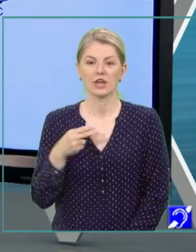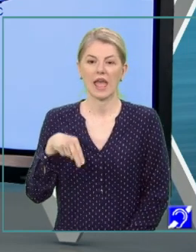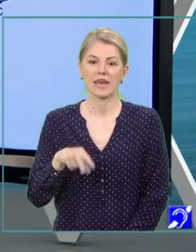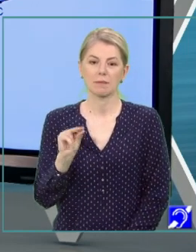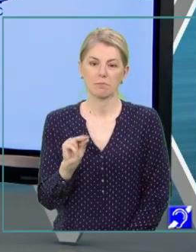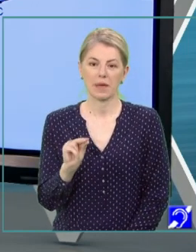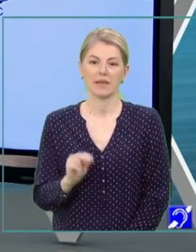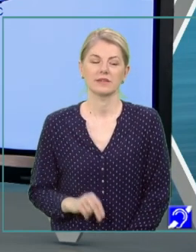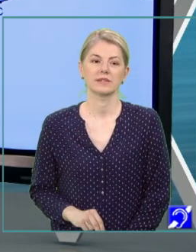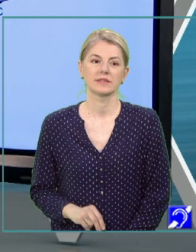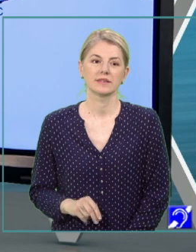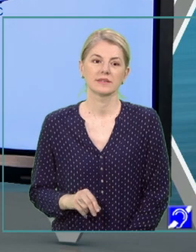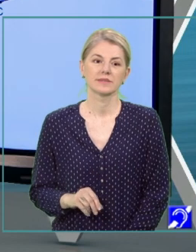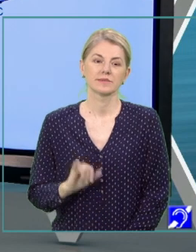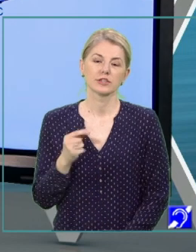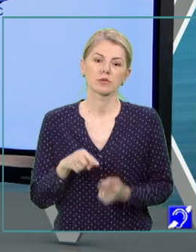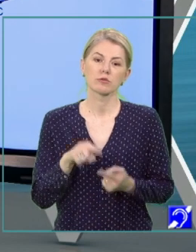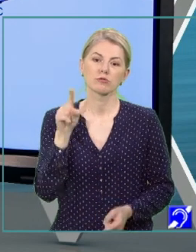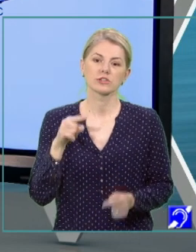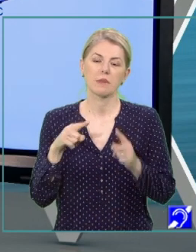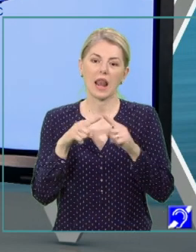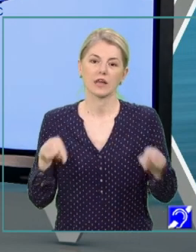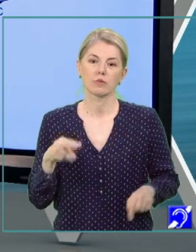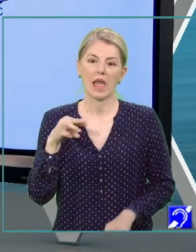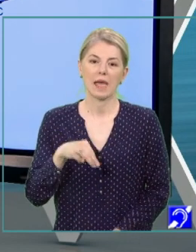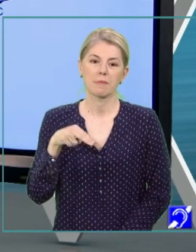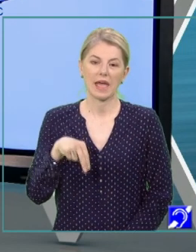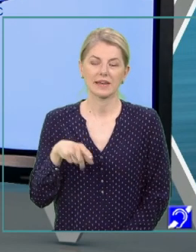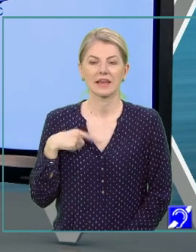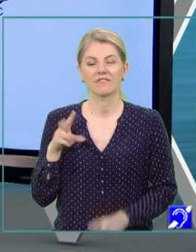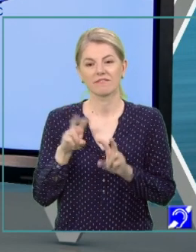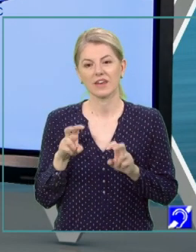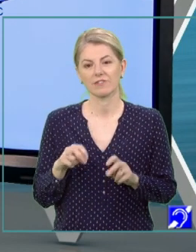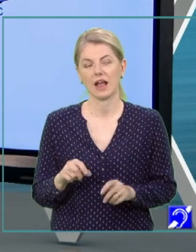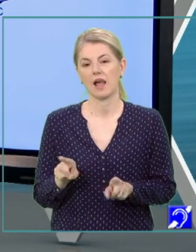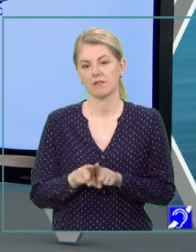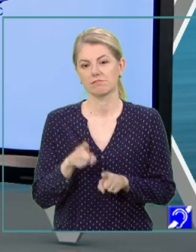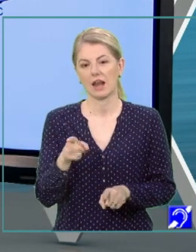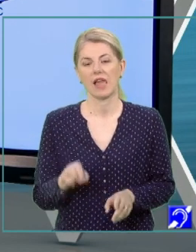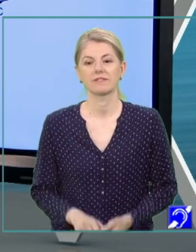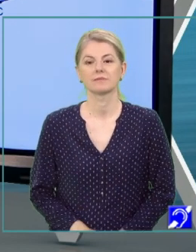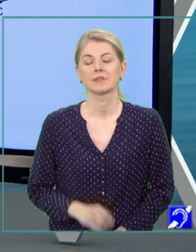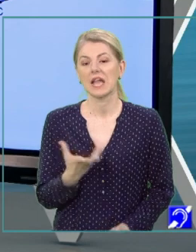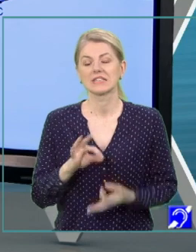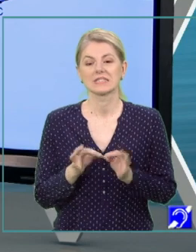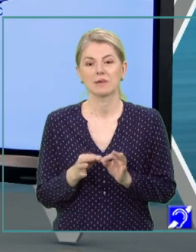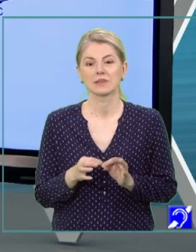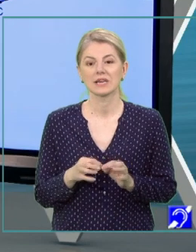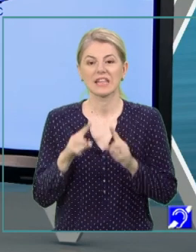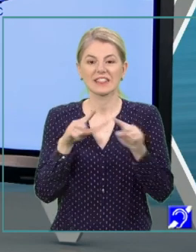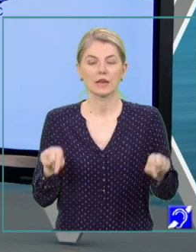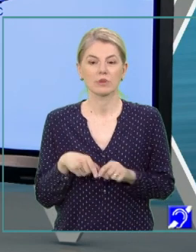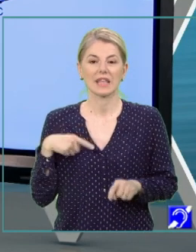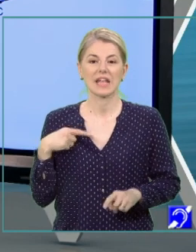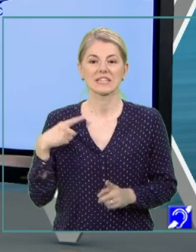NP și cu lungimea laturii MN verifică teorema lui Pitagora. Ceea ce înseamnă că triunghiul e